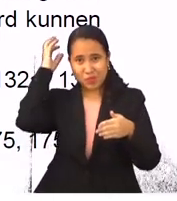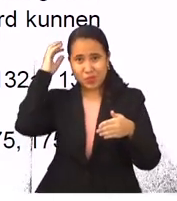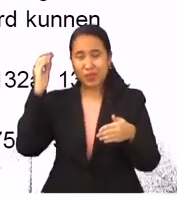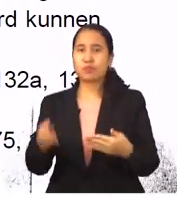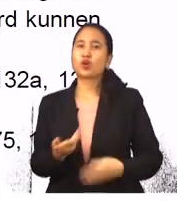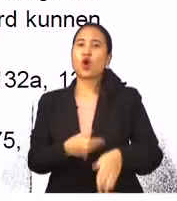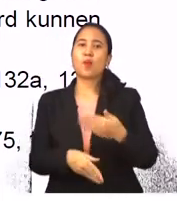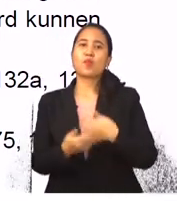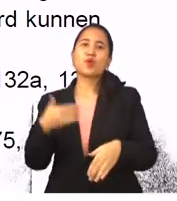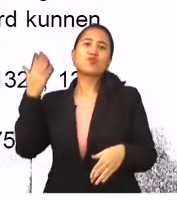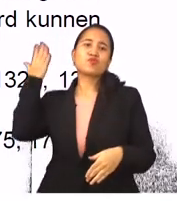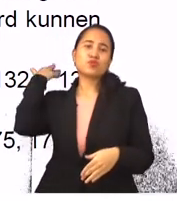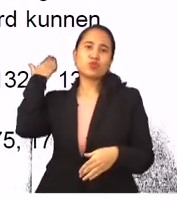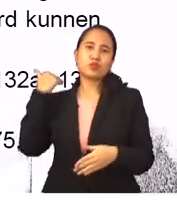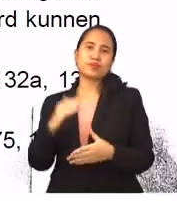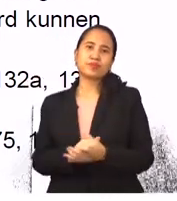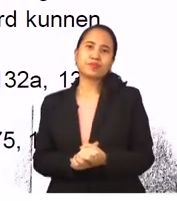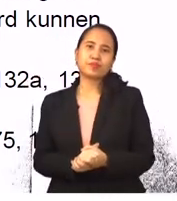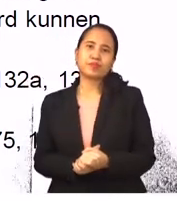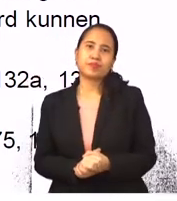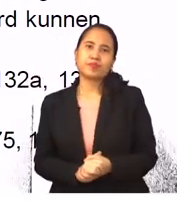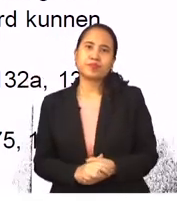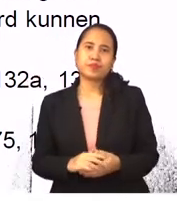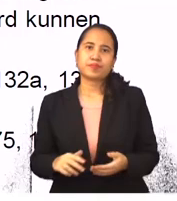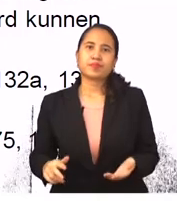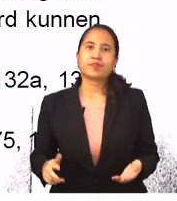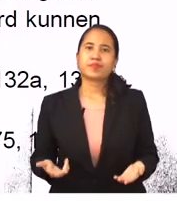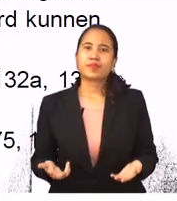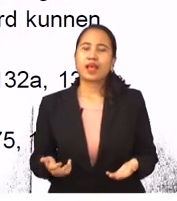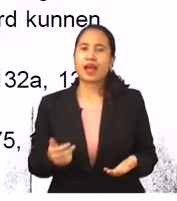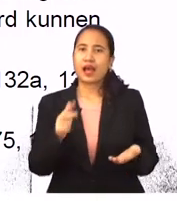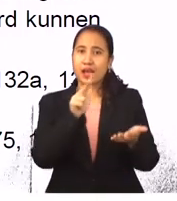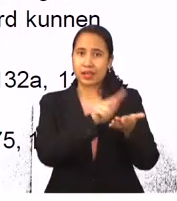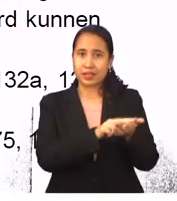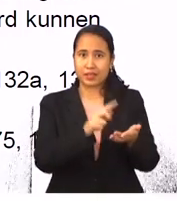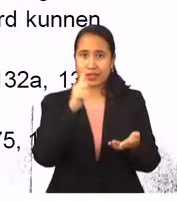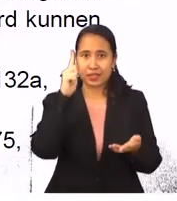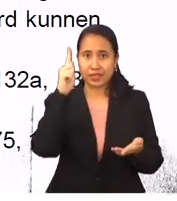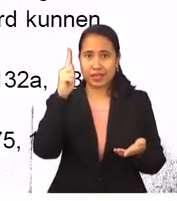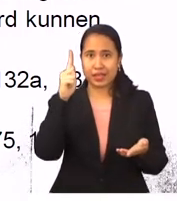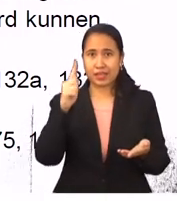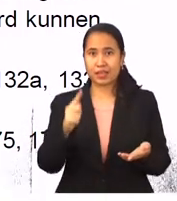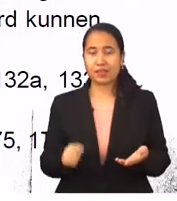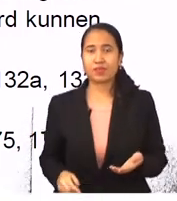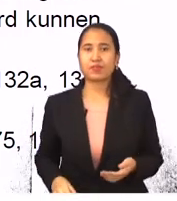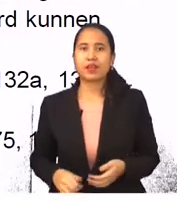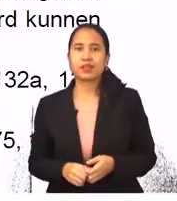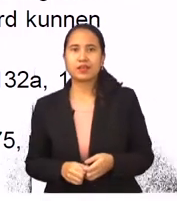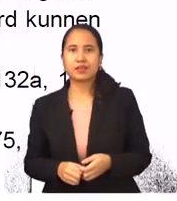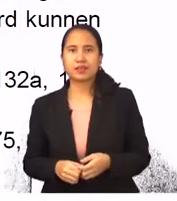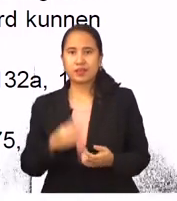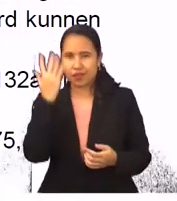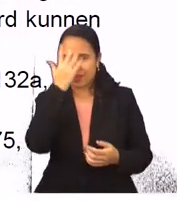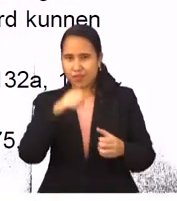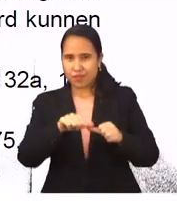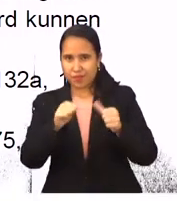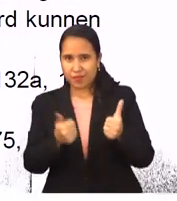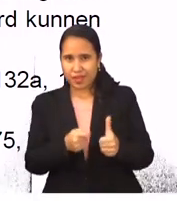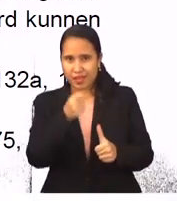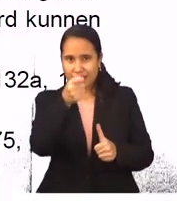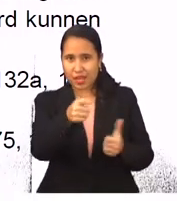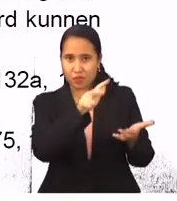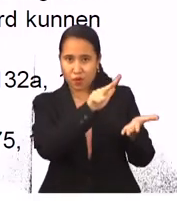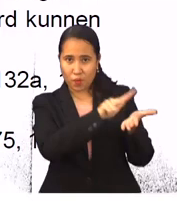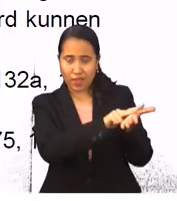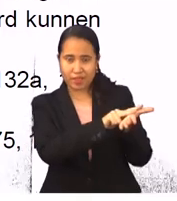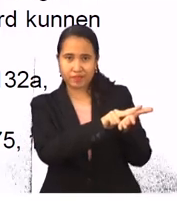gemanifesteerd. Artikel 1 lid 1 onder A, B, C en D van de Amnestiewet 1989 verleent amnestie